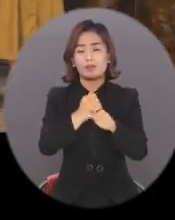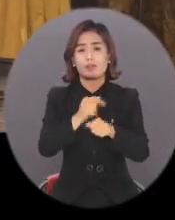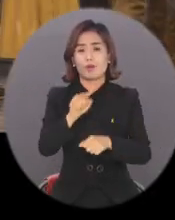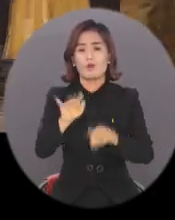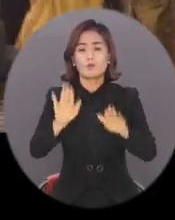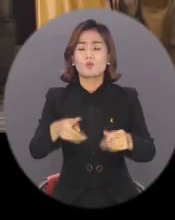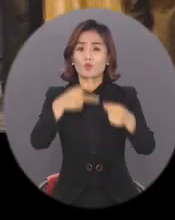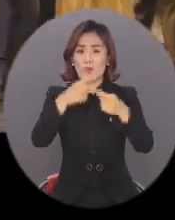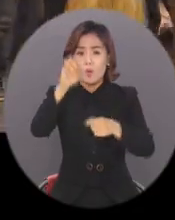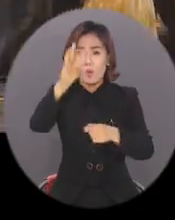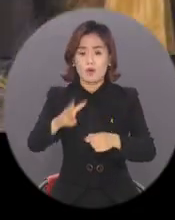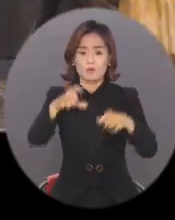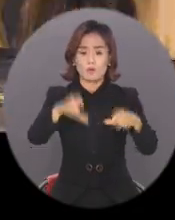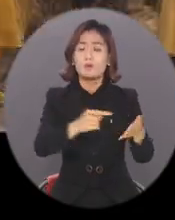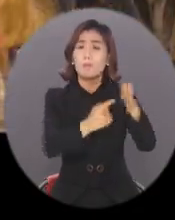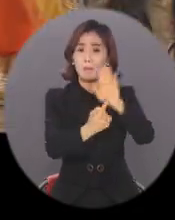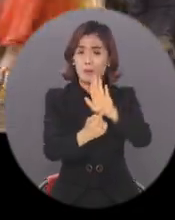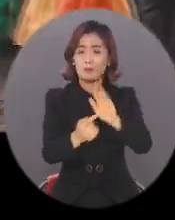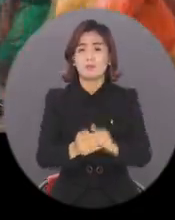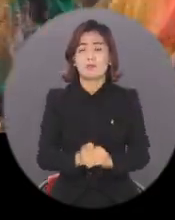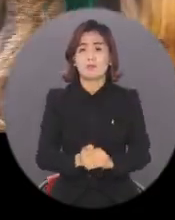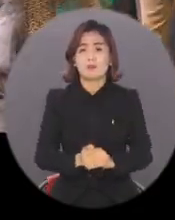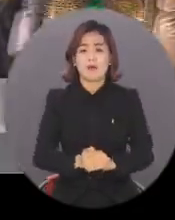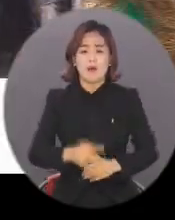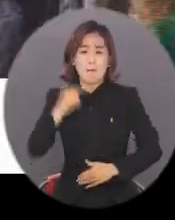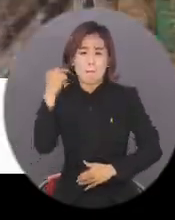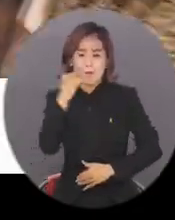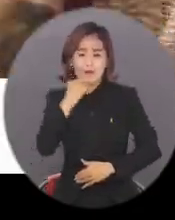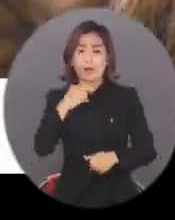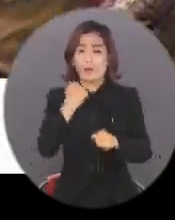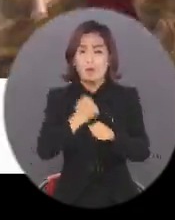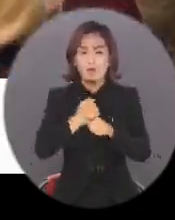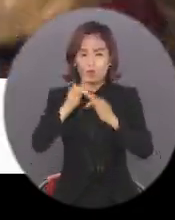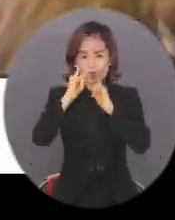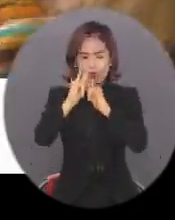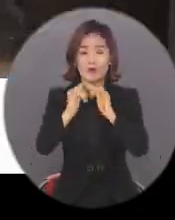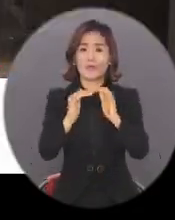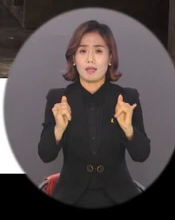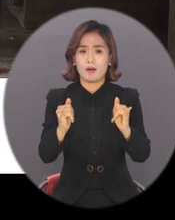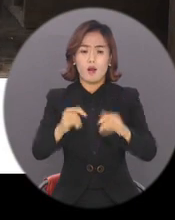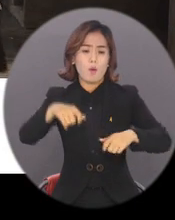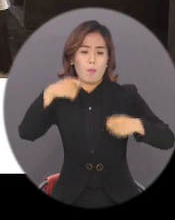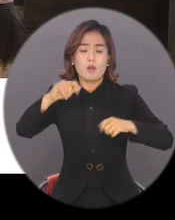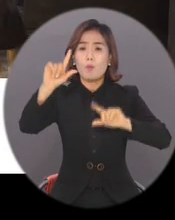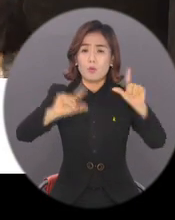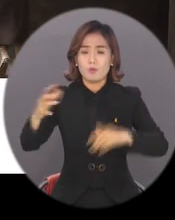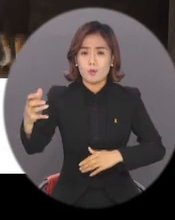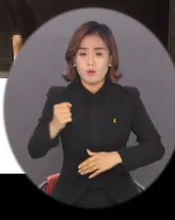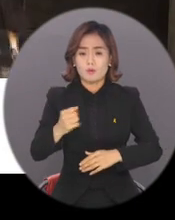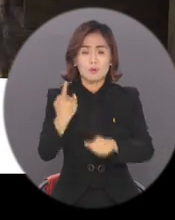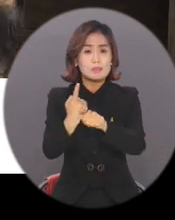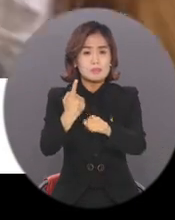두 번째 시즌이 광주 무대에 올려집니다. 탄탄한 구성과 정상급 출연진, 그리고 역동적인 무대로